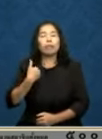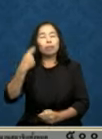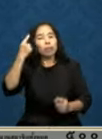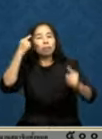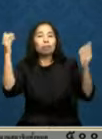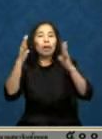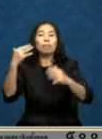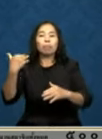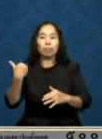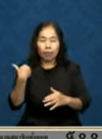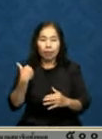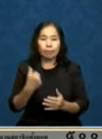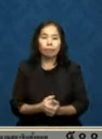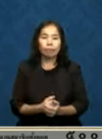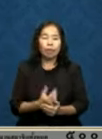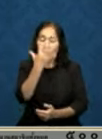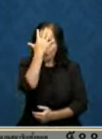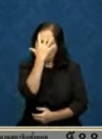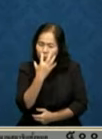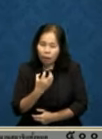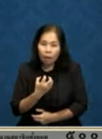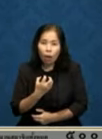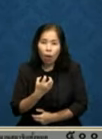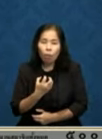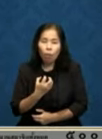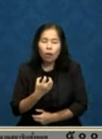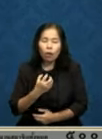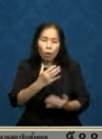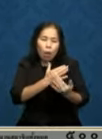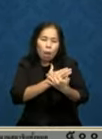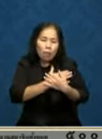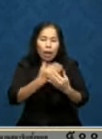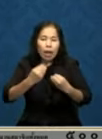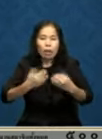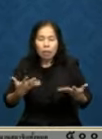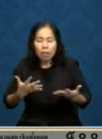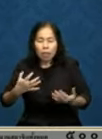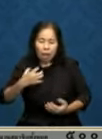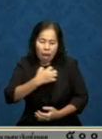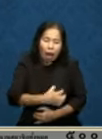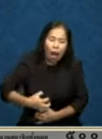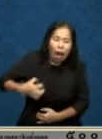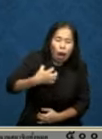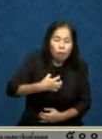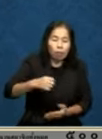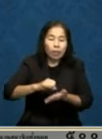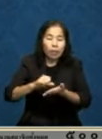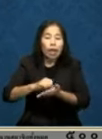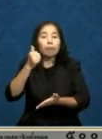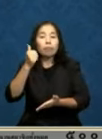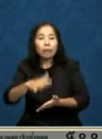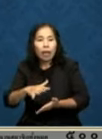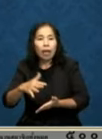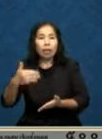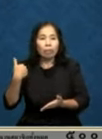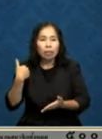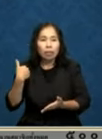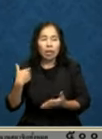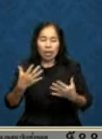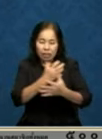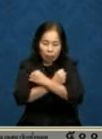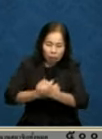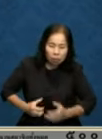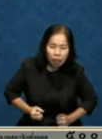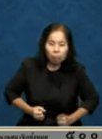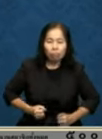องค่ะการไปซึมเศร้าค่ะการขาดความรักหรือว่าการสนับสนุนทางอารมณ์ที่ดีจากครอบครัวนะคะรวมไปถึงการถูกละเมิดทางด้านร่างกายและจิต